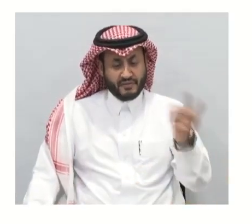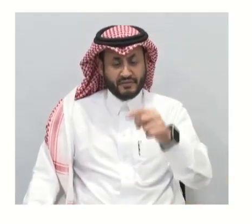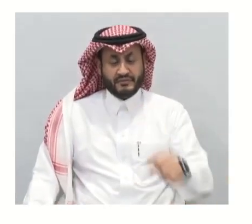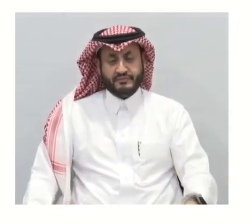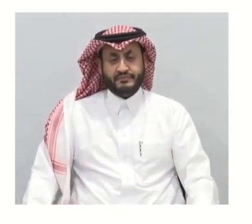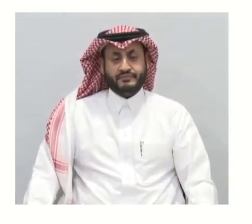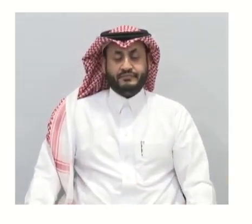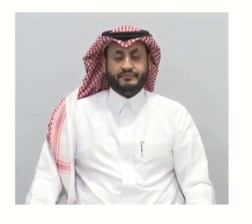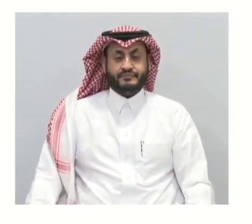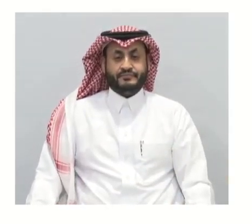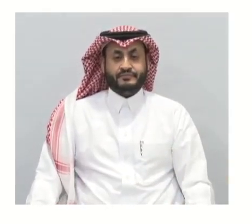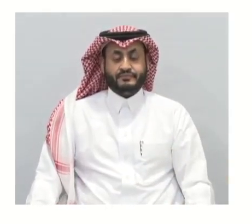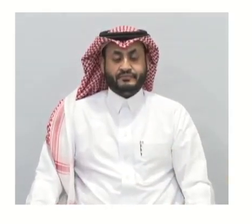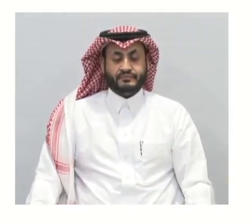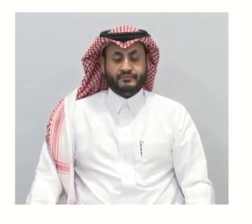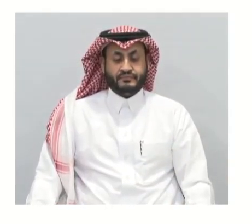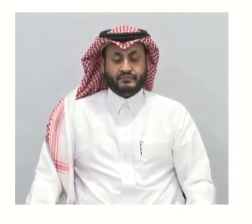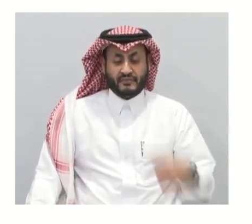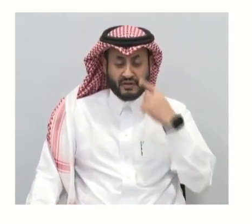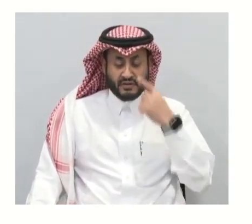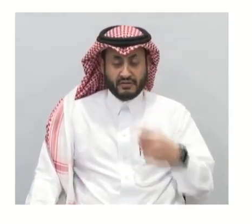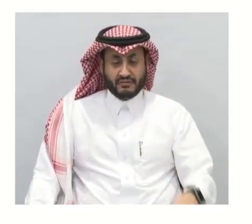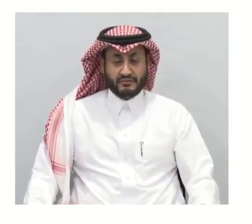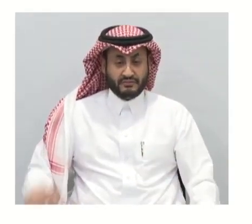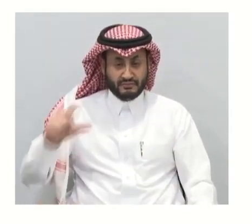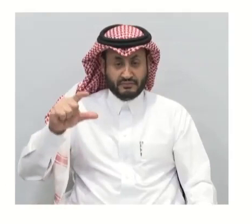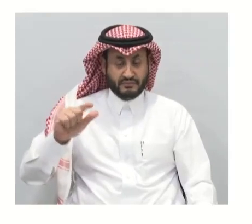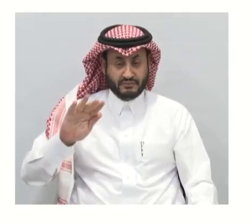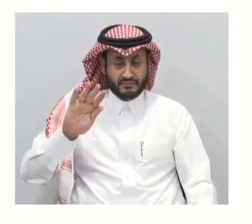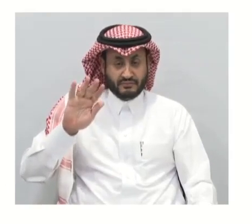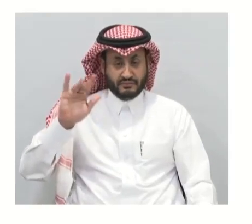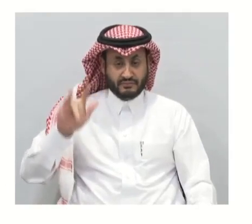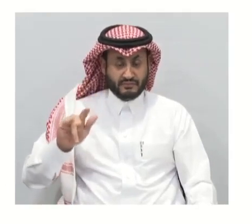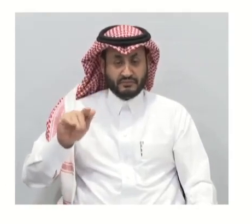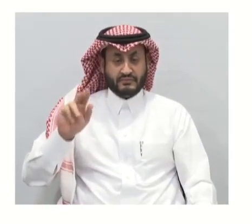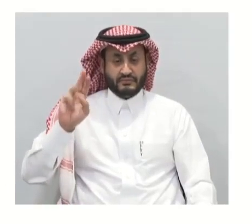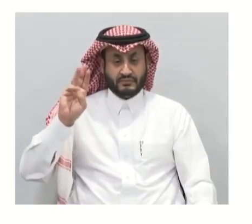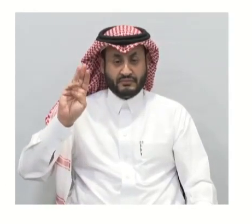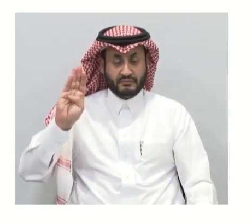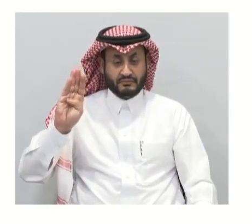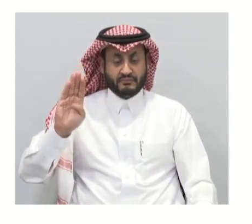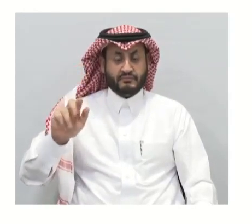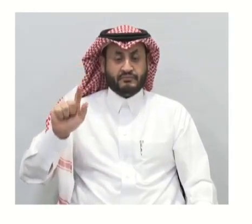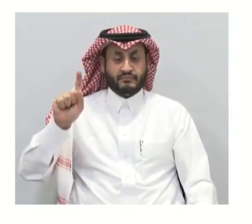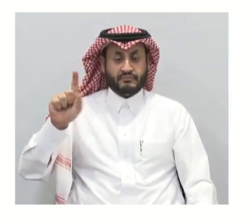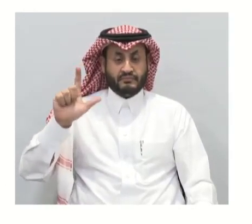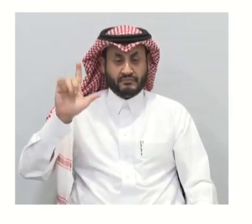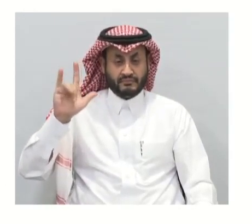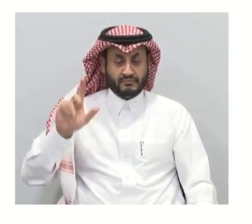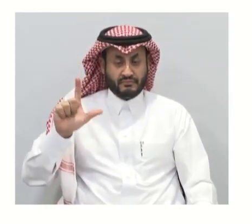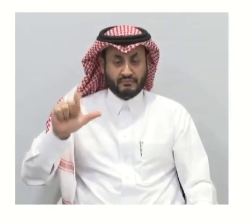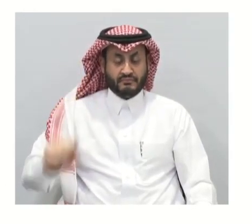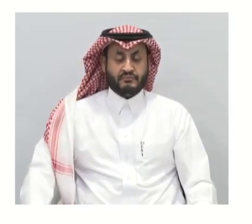الفصل الدراسي الثالث هو مقياس بالنسبه للعالم المخترع